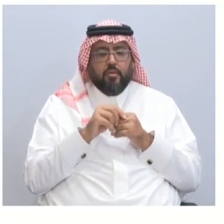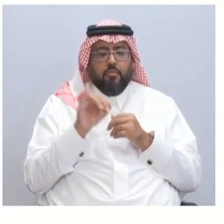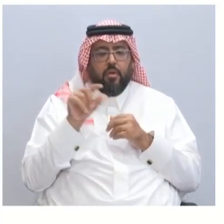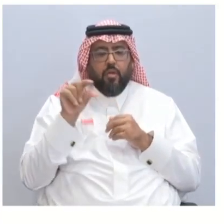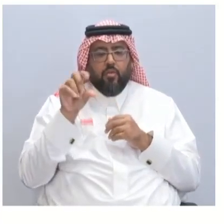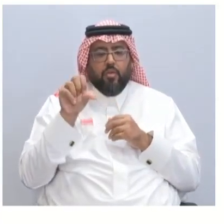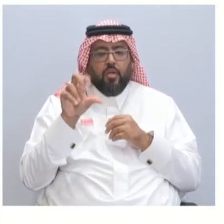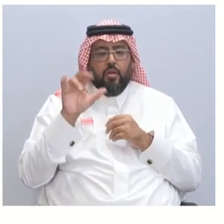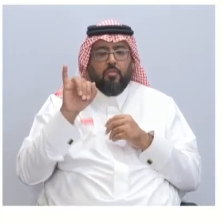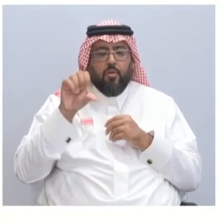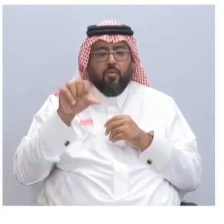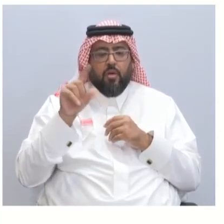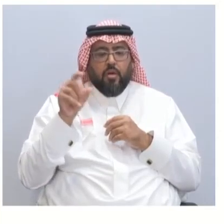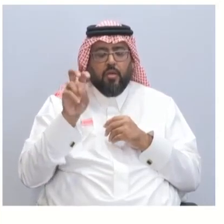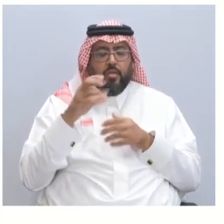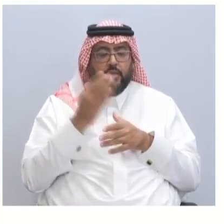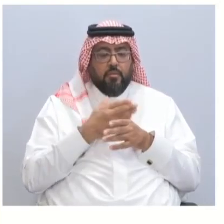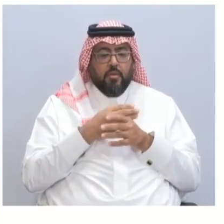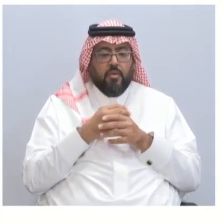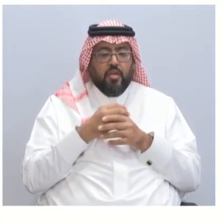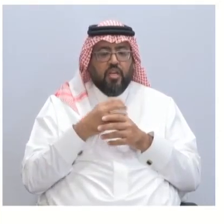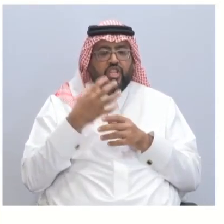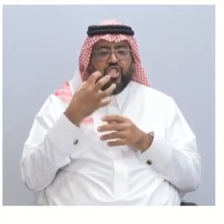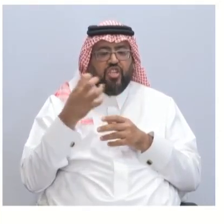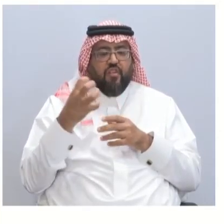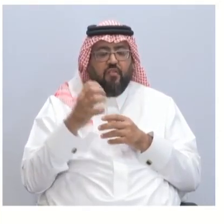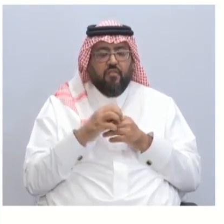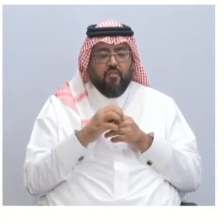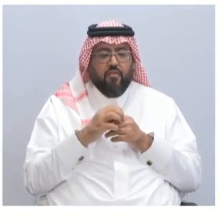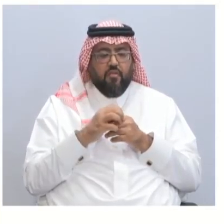محدوده الموارد بسبب بسبب الجف